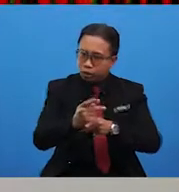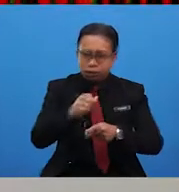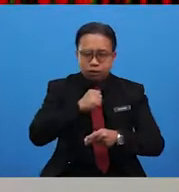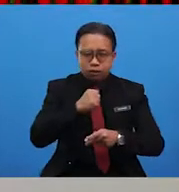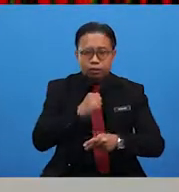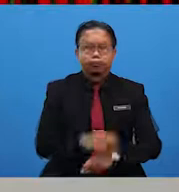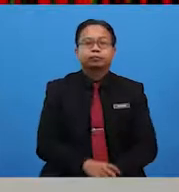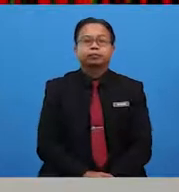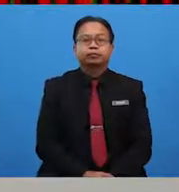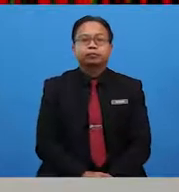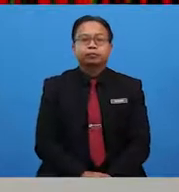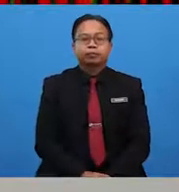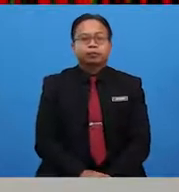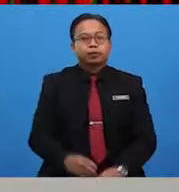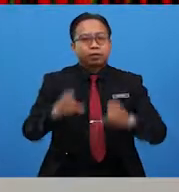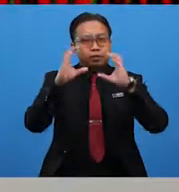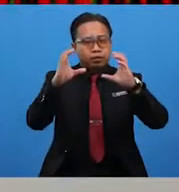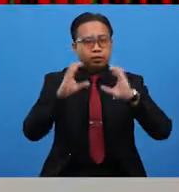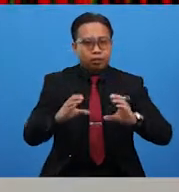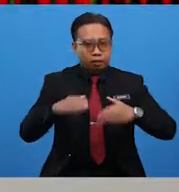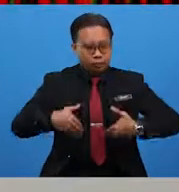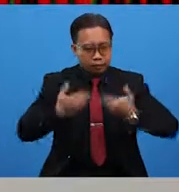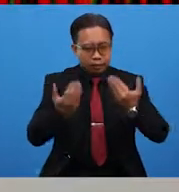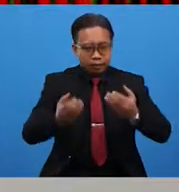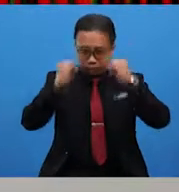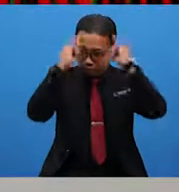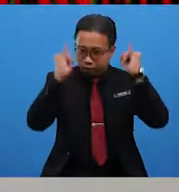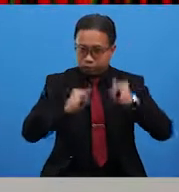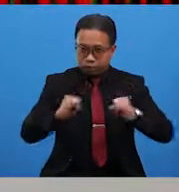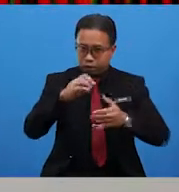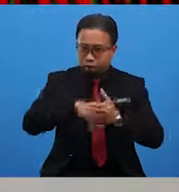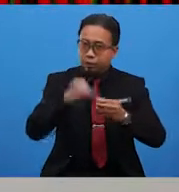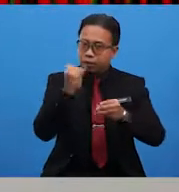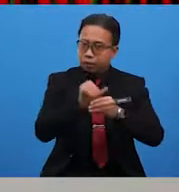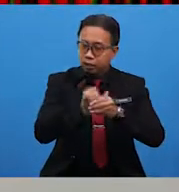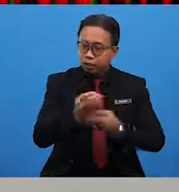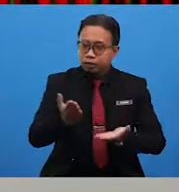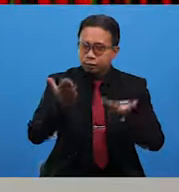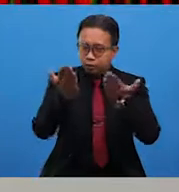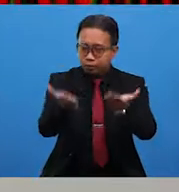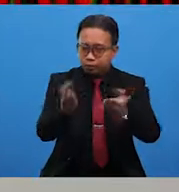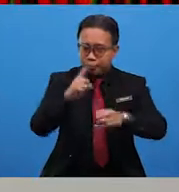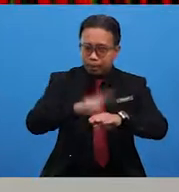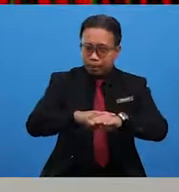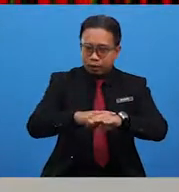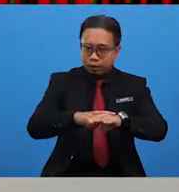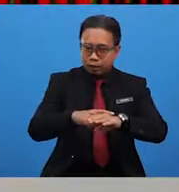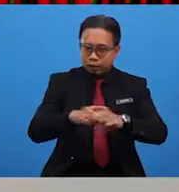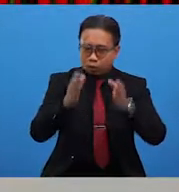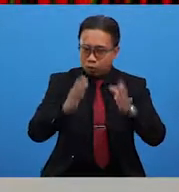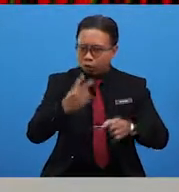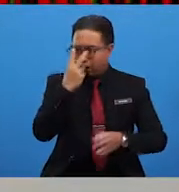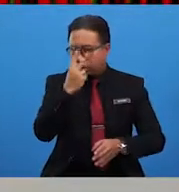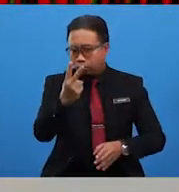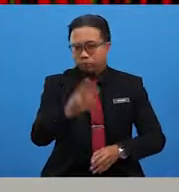penampilan elah Core Bagaimana image dalam sebuah karya dipersembahkan kepada penghayat sedih